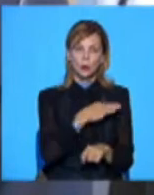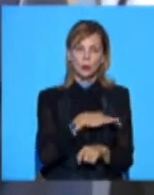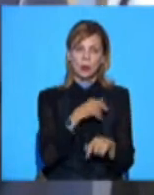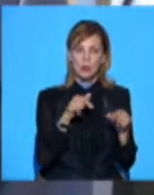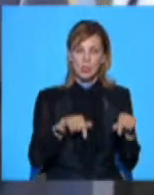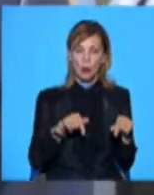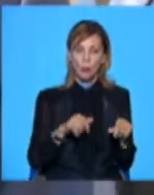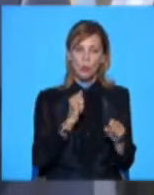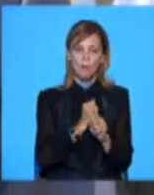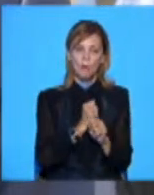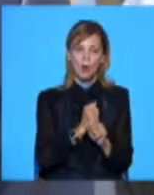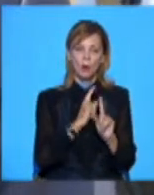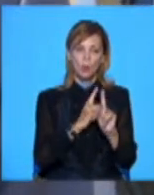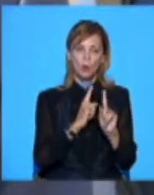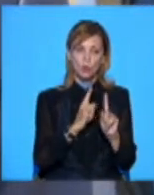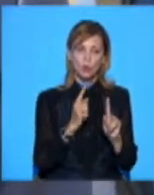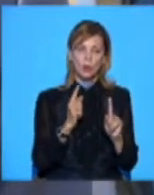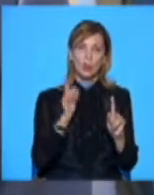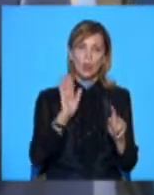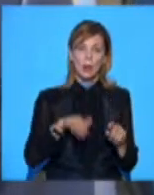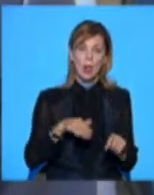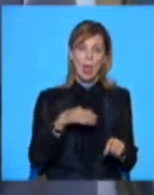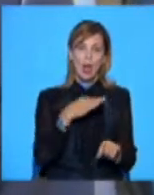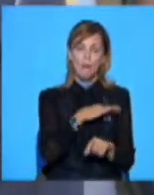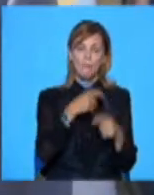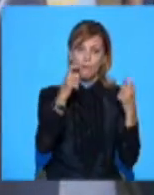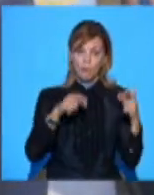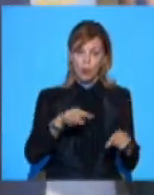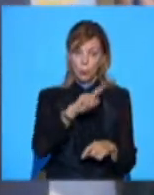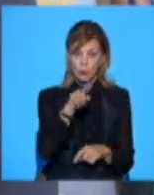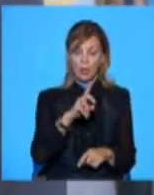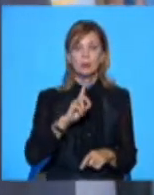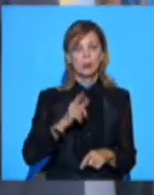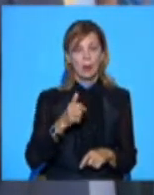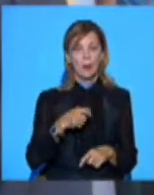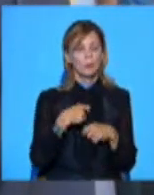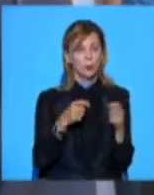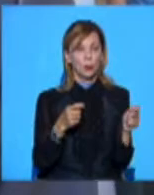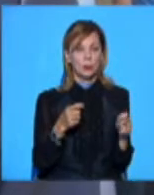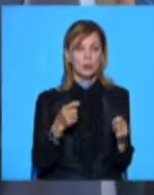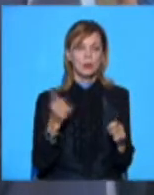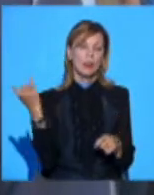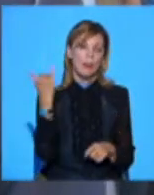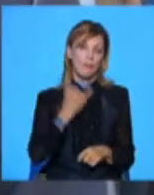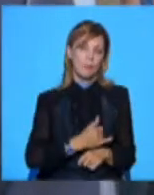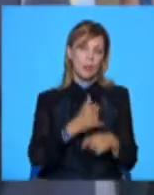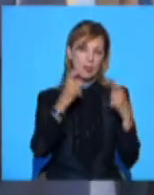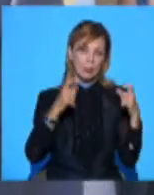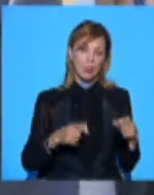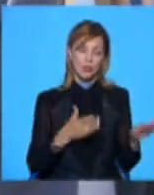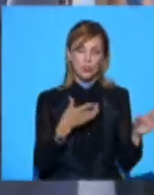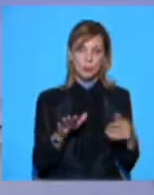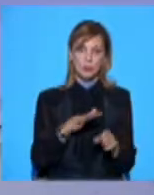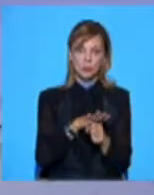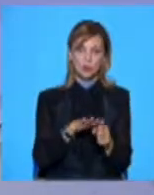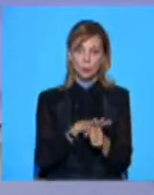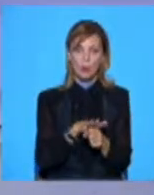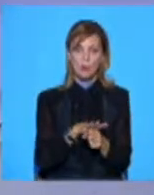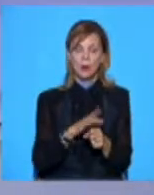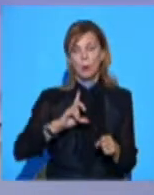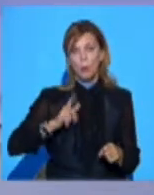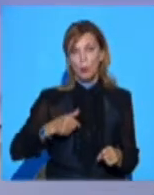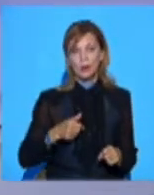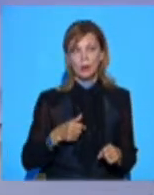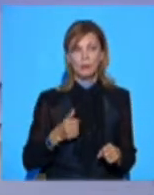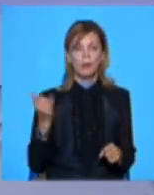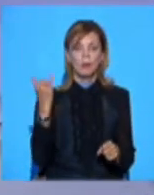acum fac cursuri în format fizic? Da. Toți studenții acum fac cursuri în format fizic. Începând din toamnă, probabil va